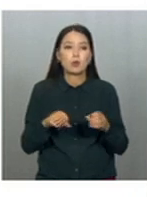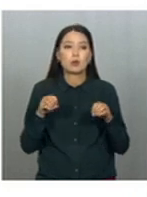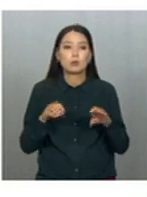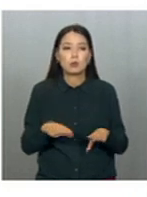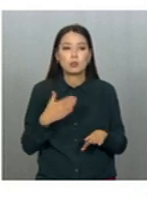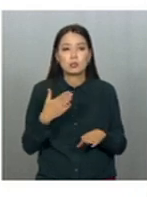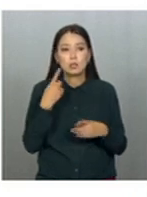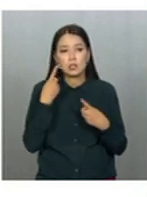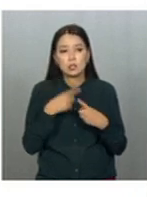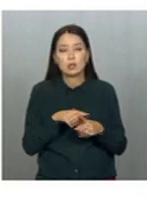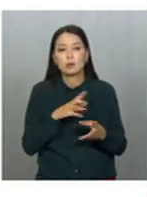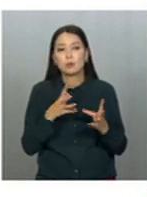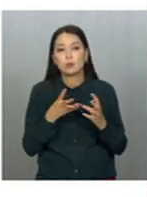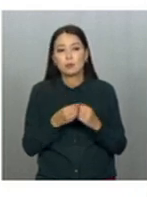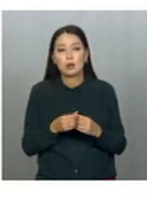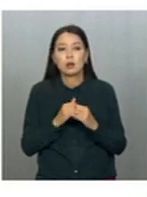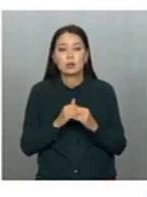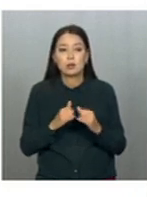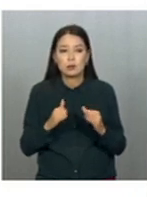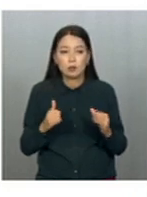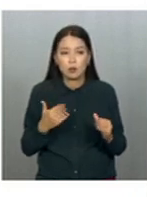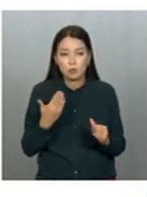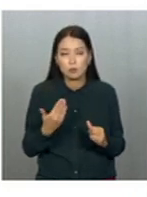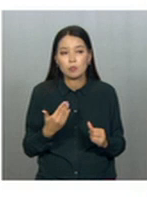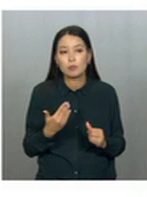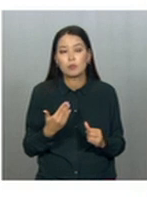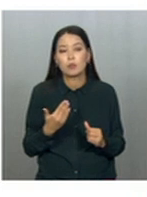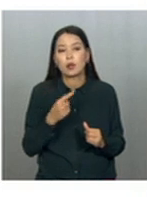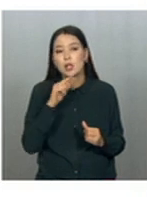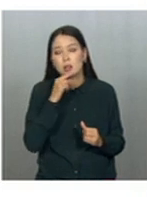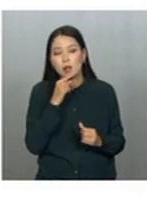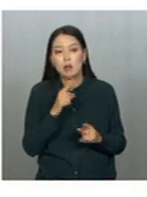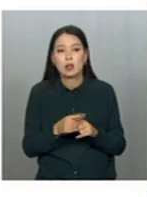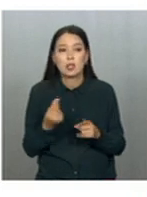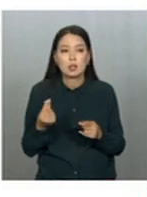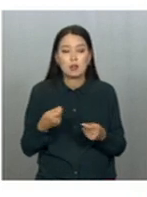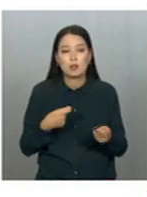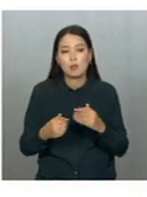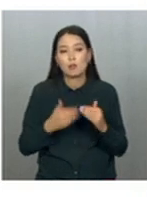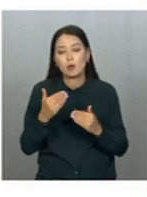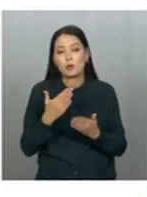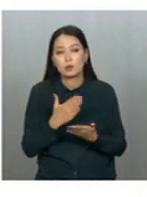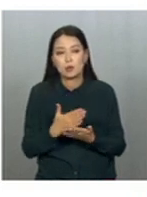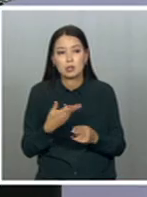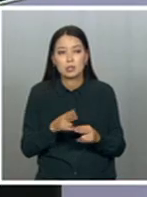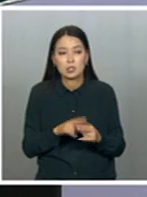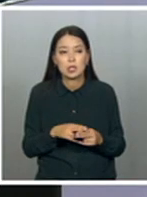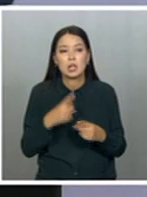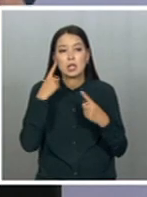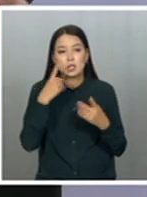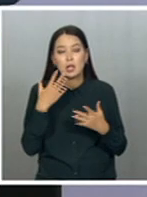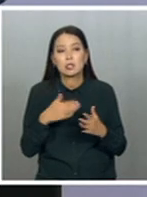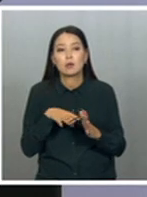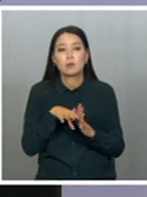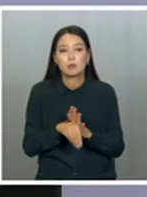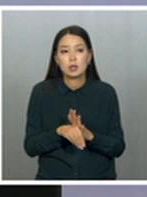институционалдық реформаны жүзеге асыру жөніндегі 100 нақты қадам деп аталды. Дәл осы 100 нақты қадамның ішінде, балалар,